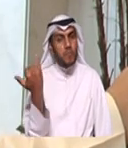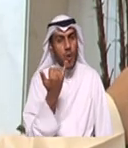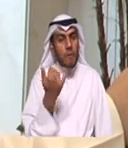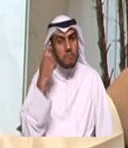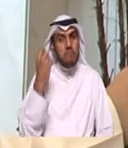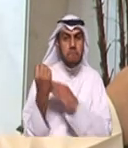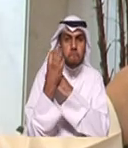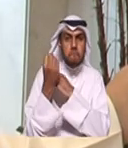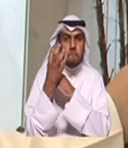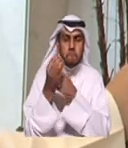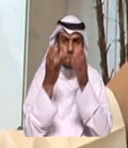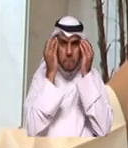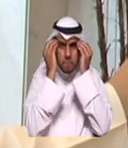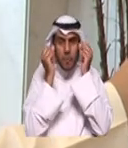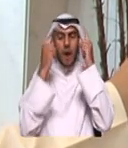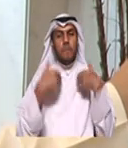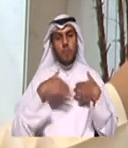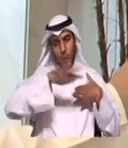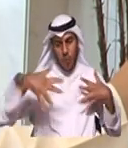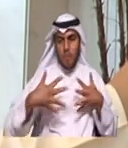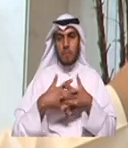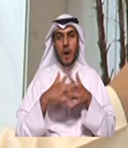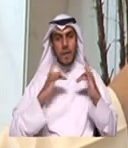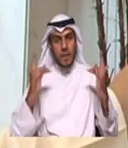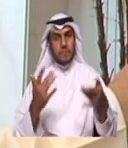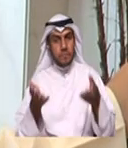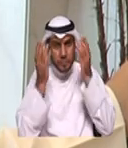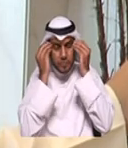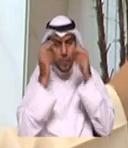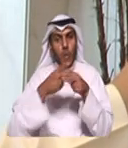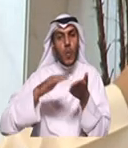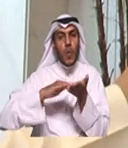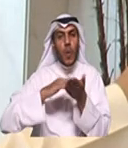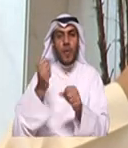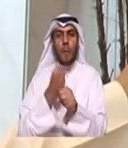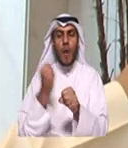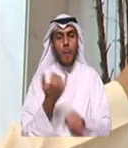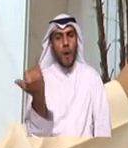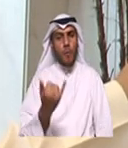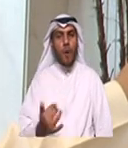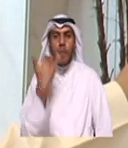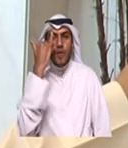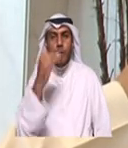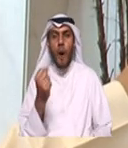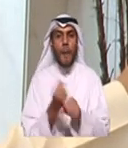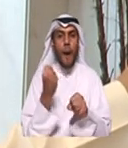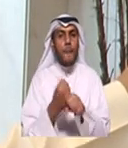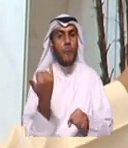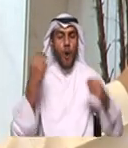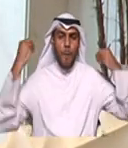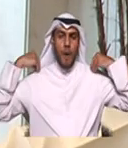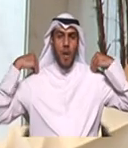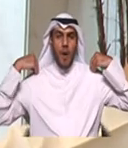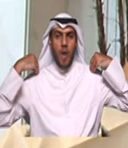الكريمة فيما يختص في تطور الرياضة في دولة الكويت وتطور العمل الشبابي في دولة الكويت. نتمنى